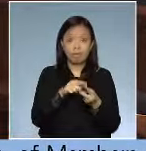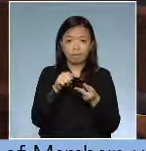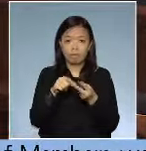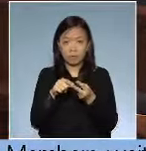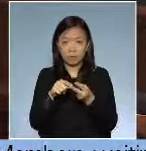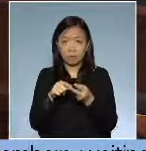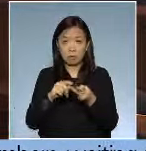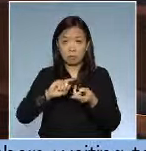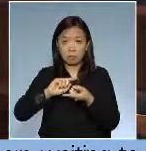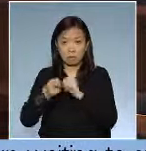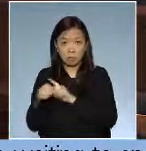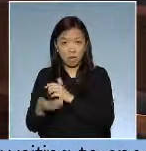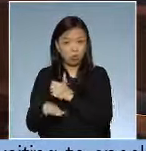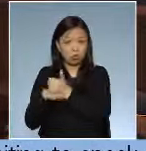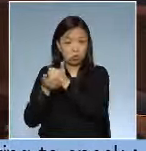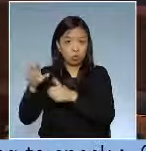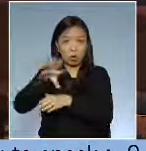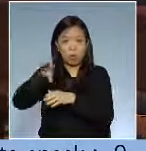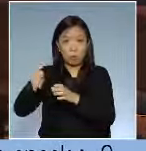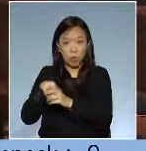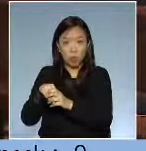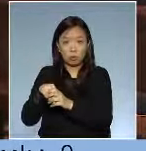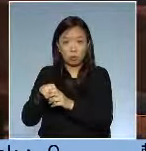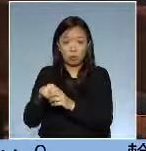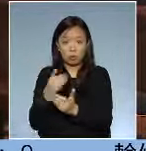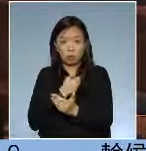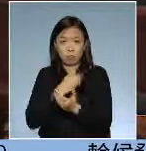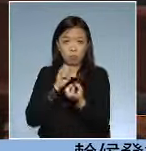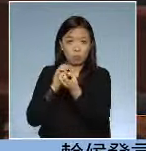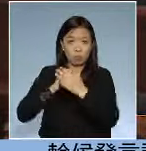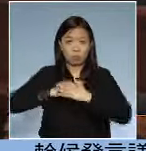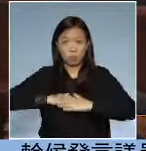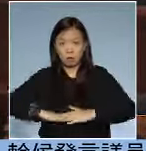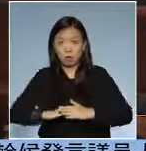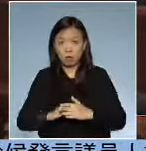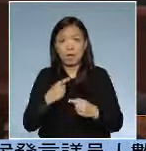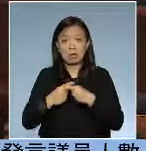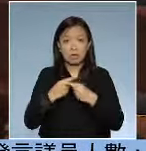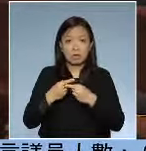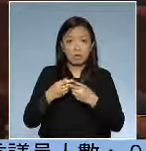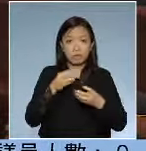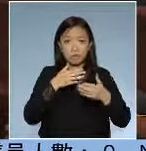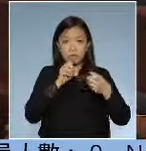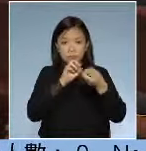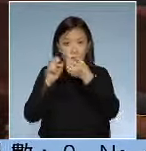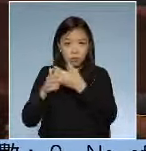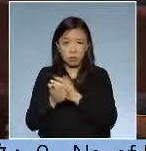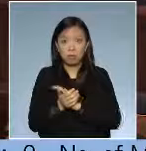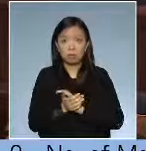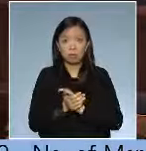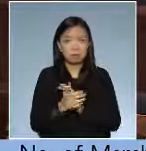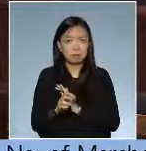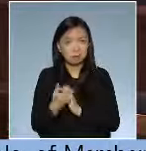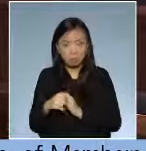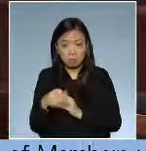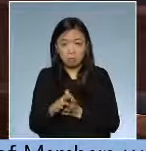尊重、包容、和而不同，講究以理服人、求同存異嘅咩？但係呢兩日